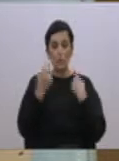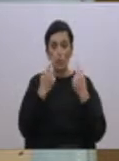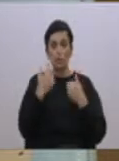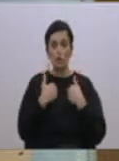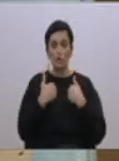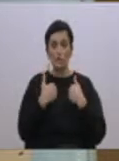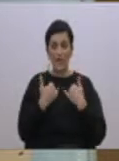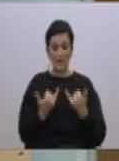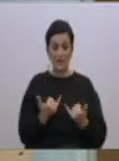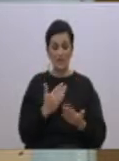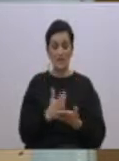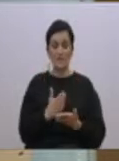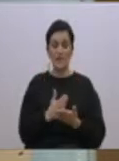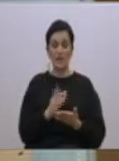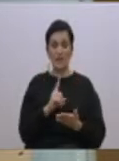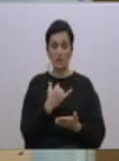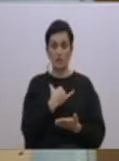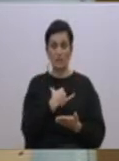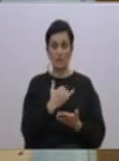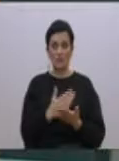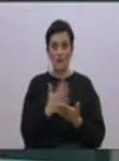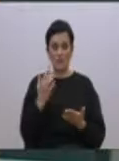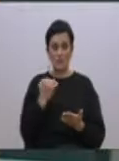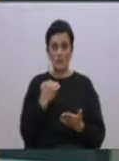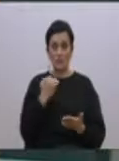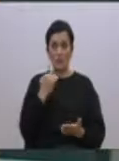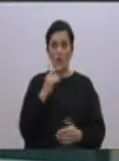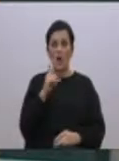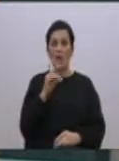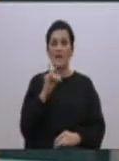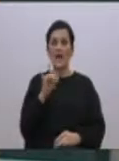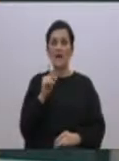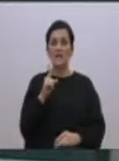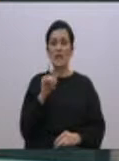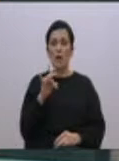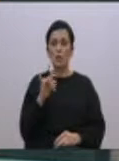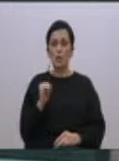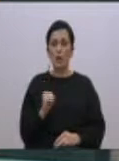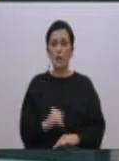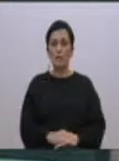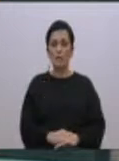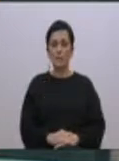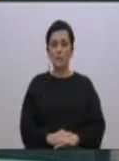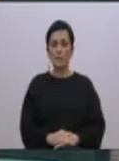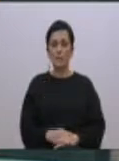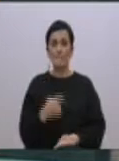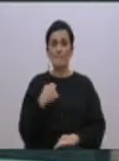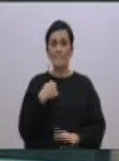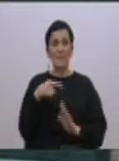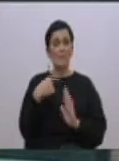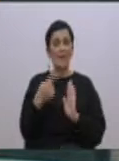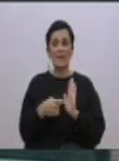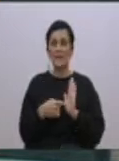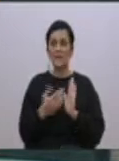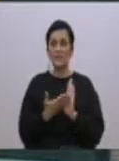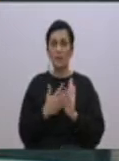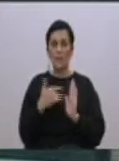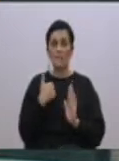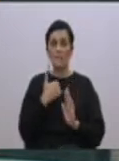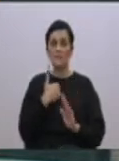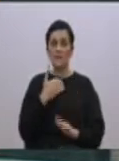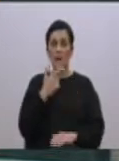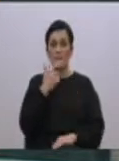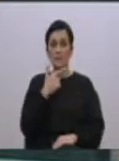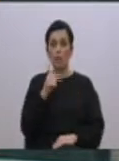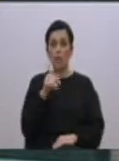vlob dges didi madloba vlob takli zarkova me kitkva ar maks me minda baton gogi